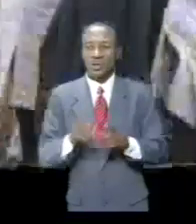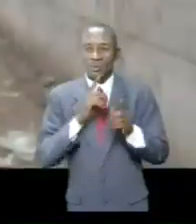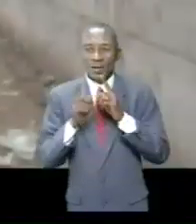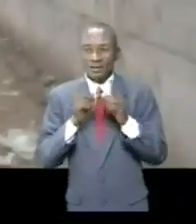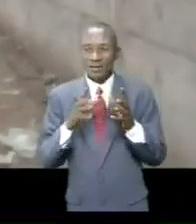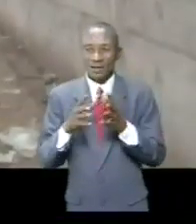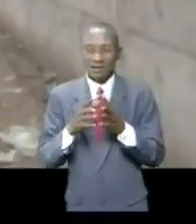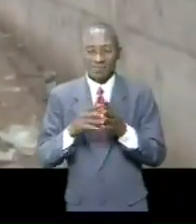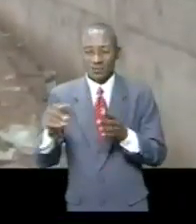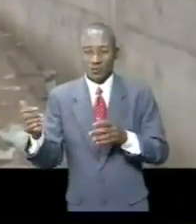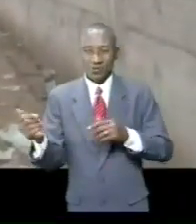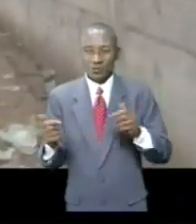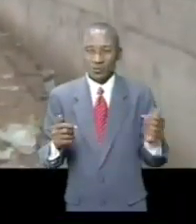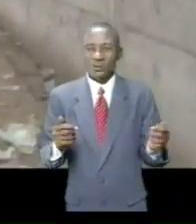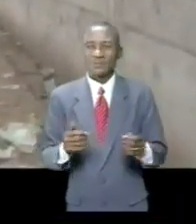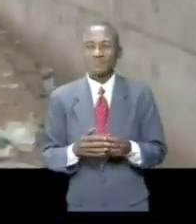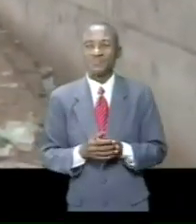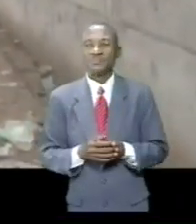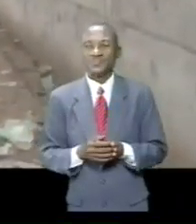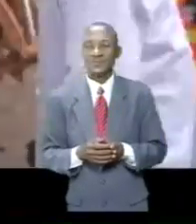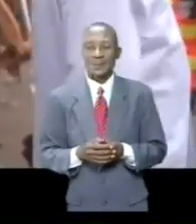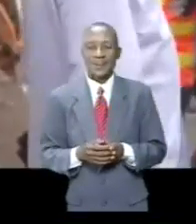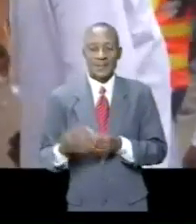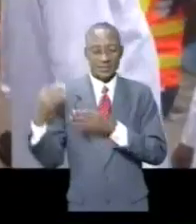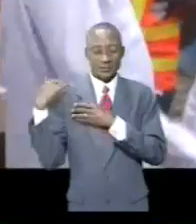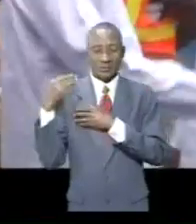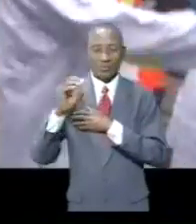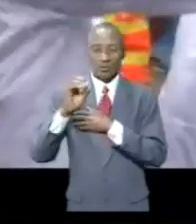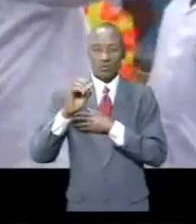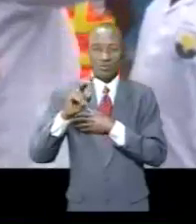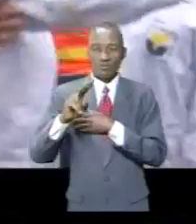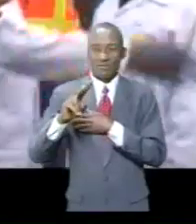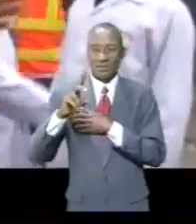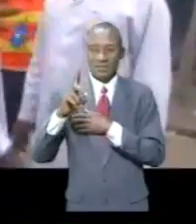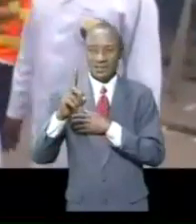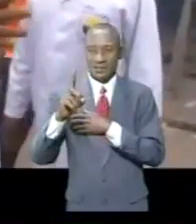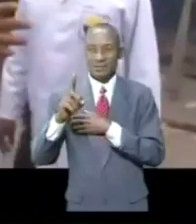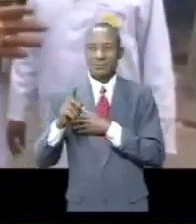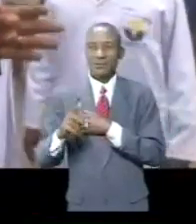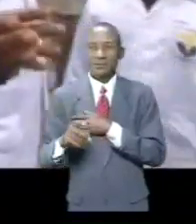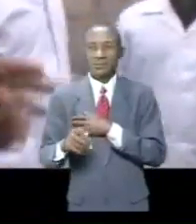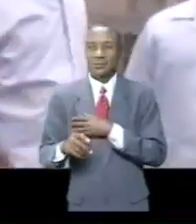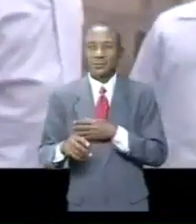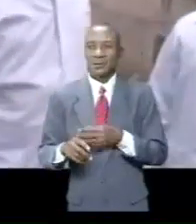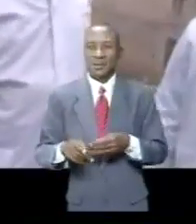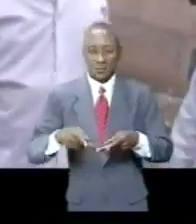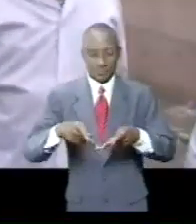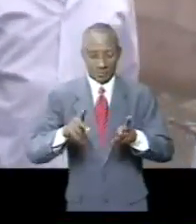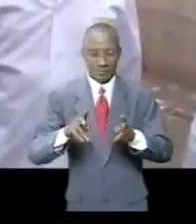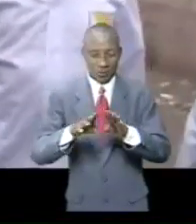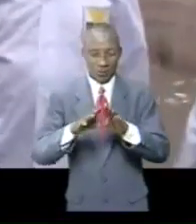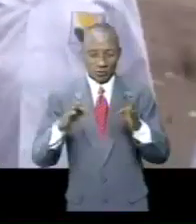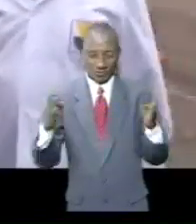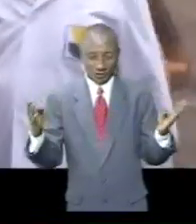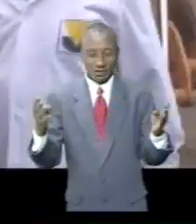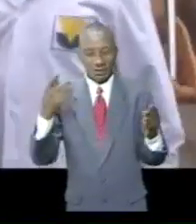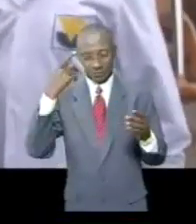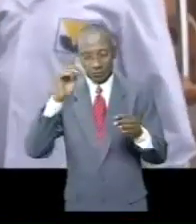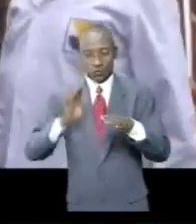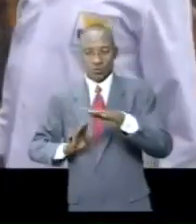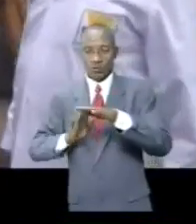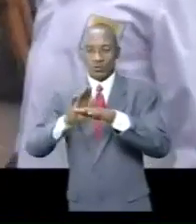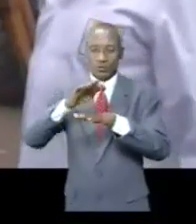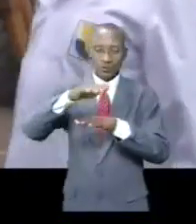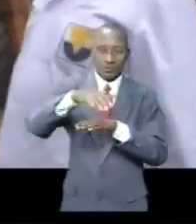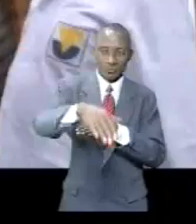collaborateurs. Sur place, le numéro 1 de l'OVD a finalement autorisé l'ouverture partielle de cet ouvrage d'art, cela en attendant